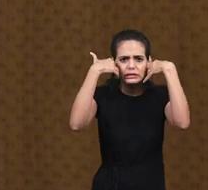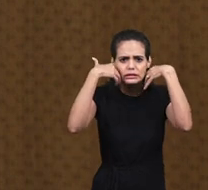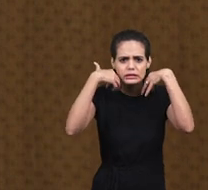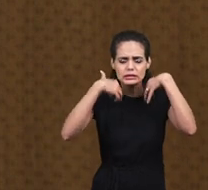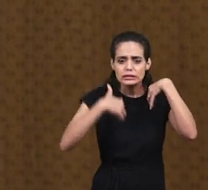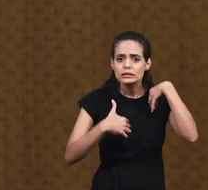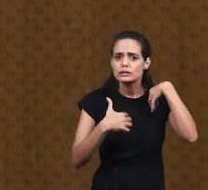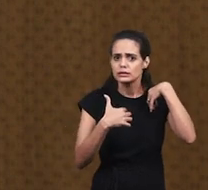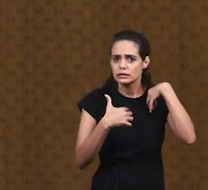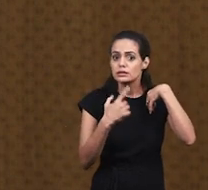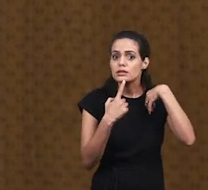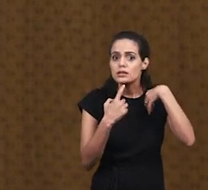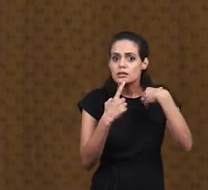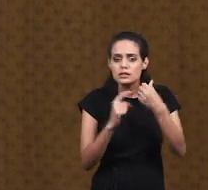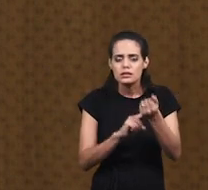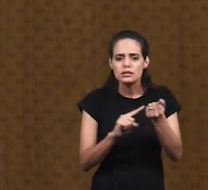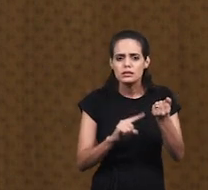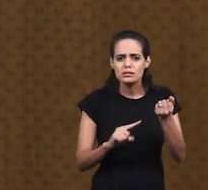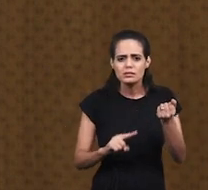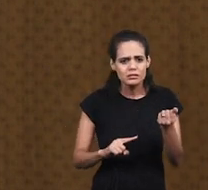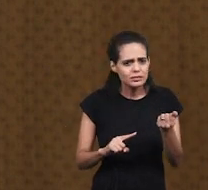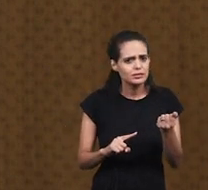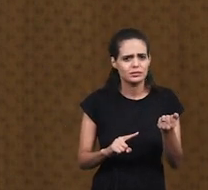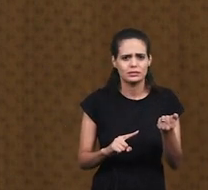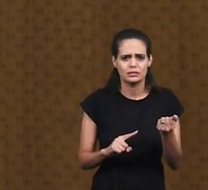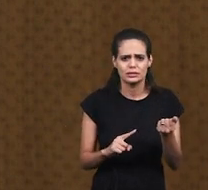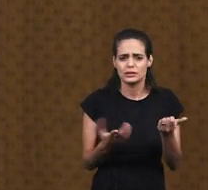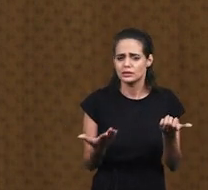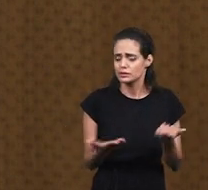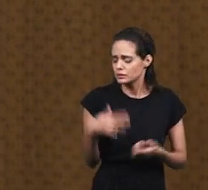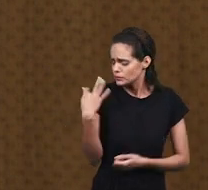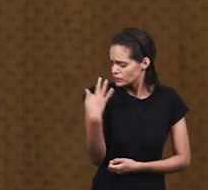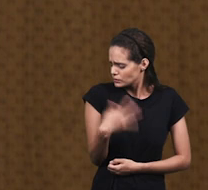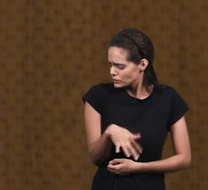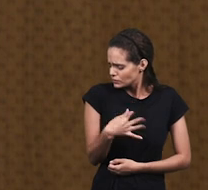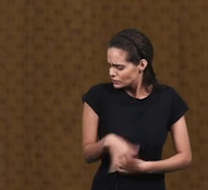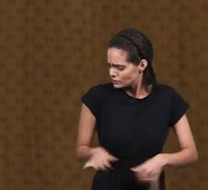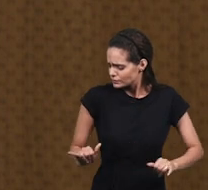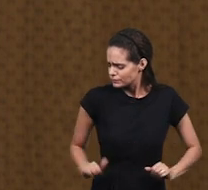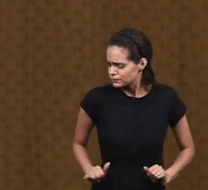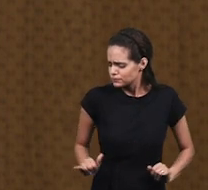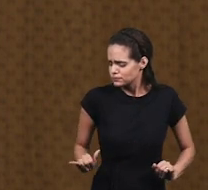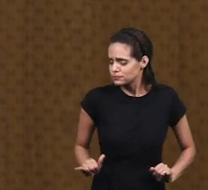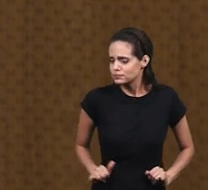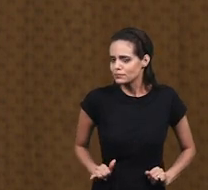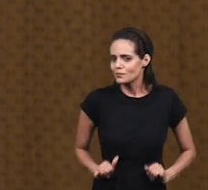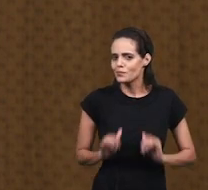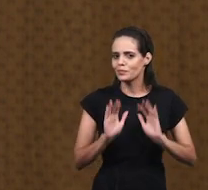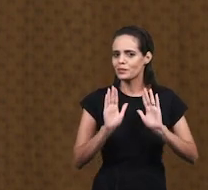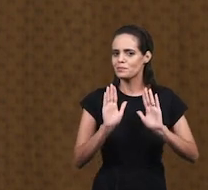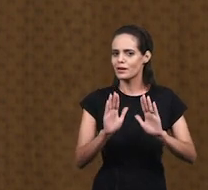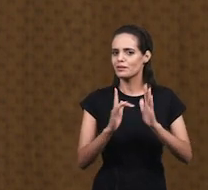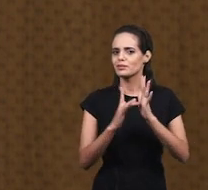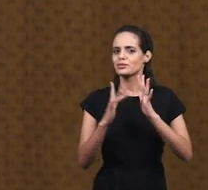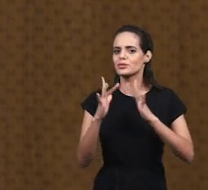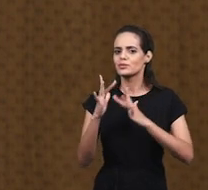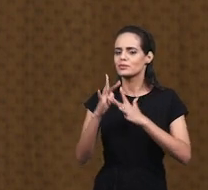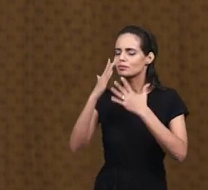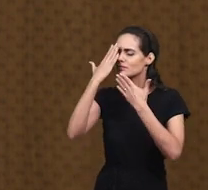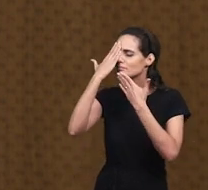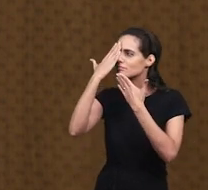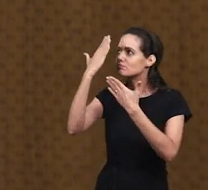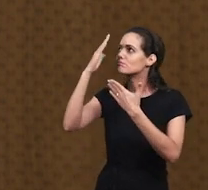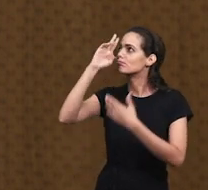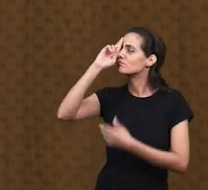sang et une grande angoisse. Et à ce moment, il glorifie le Seigneur. Et là, il a été